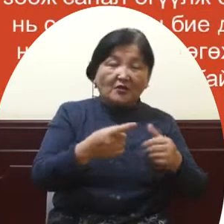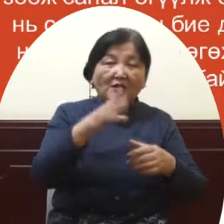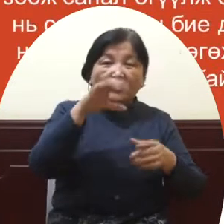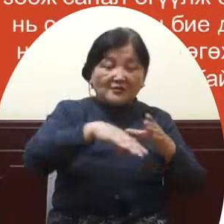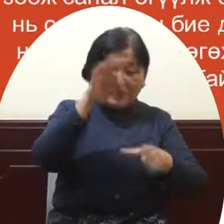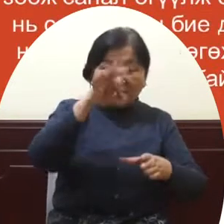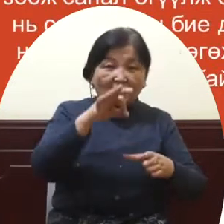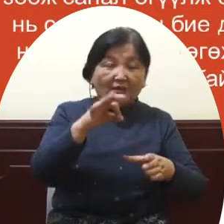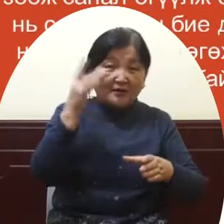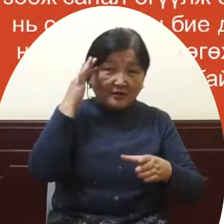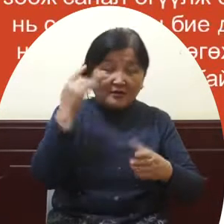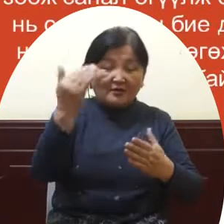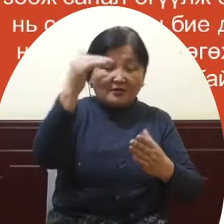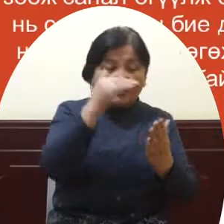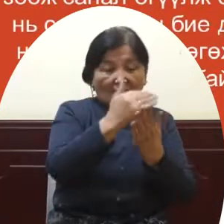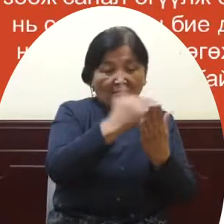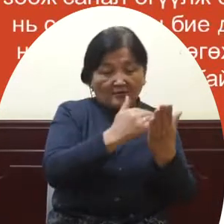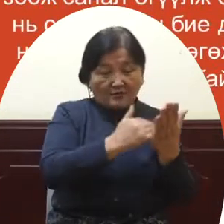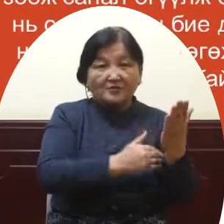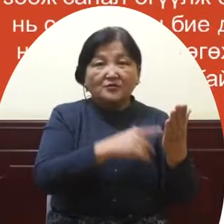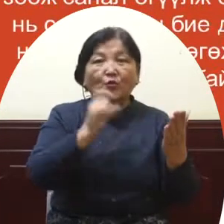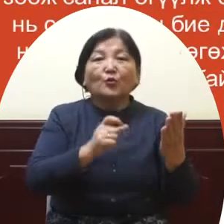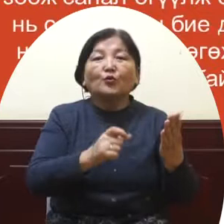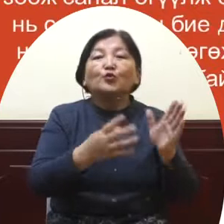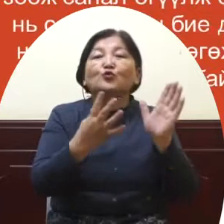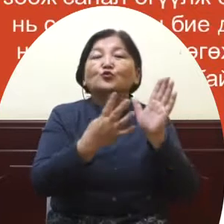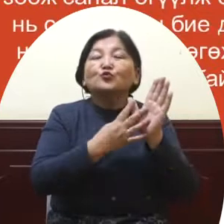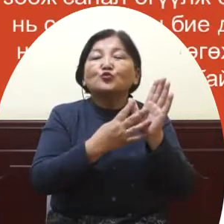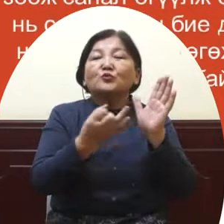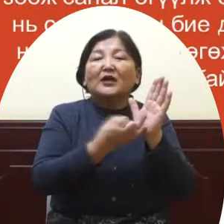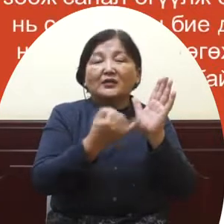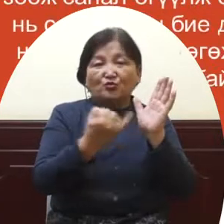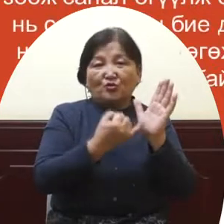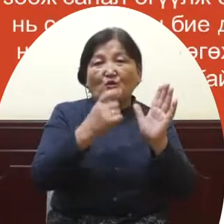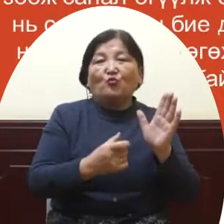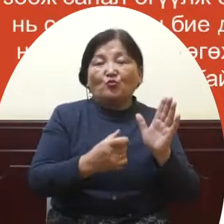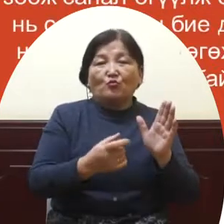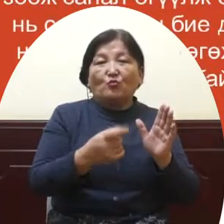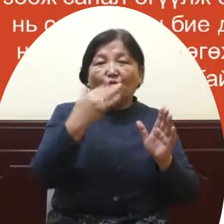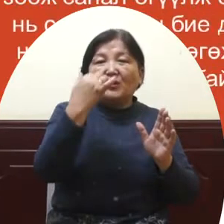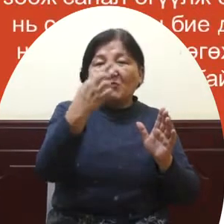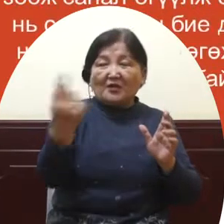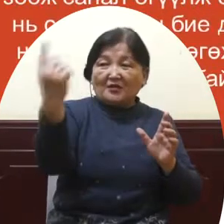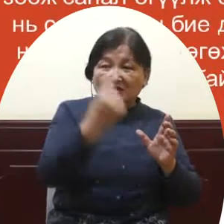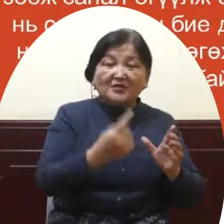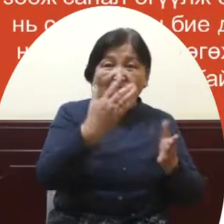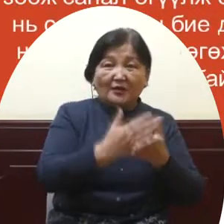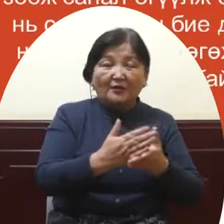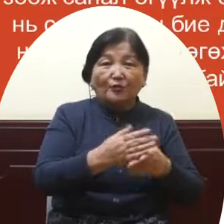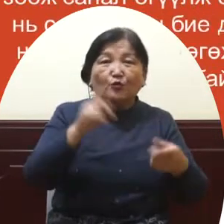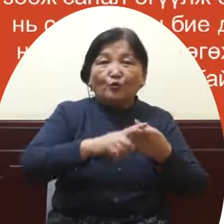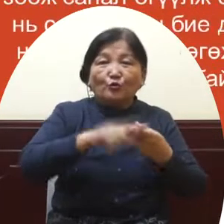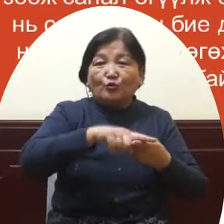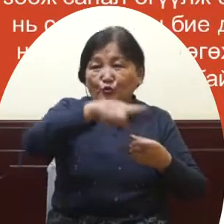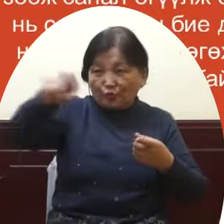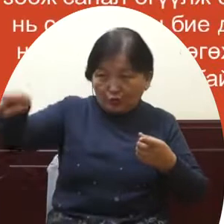өгсөн шилжин ирсэн сонгогчаар 976 сонгогч байна. Хөдөө орон нутагт бүх аймагуудад